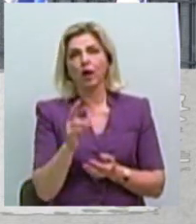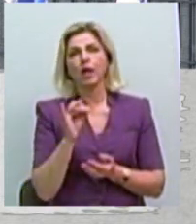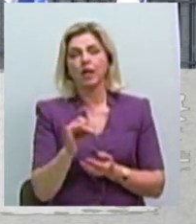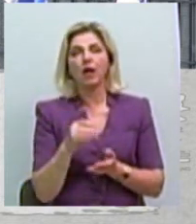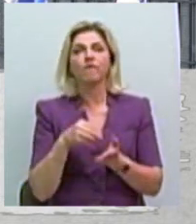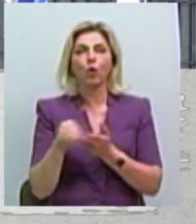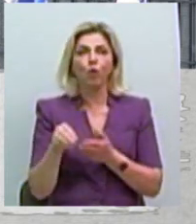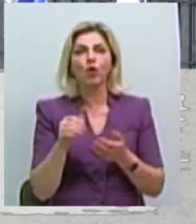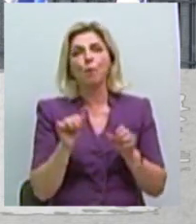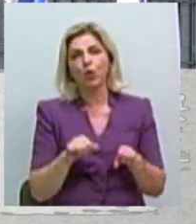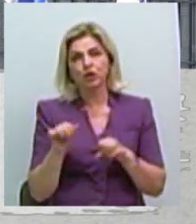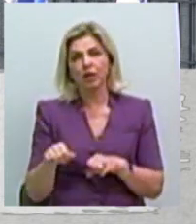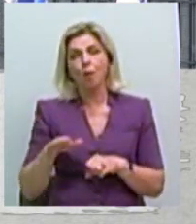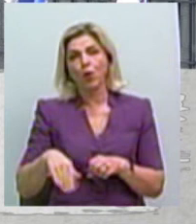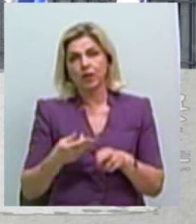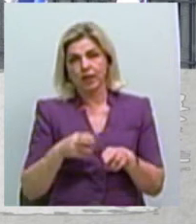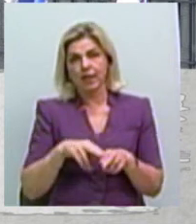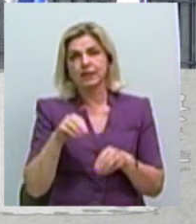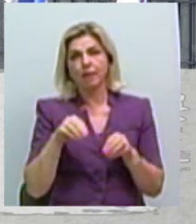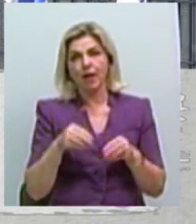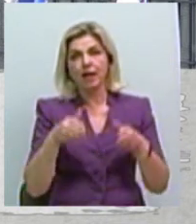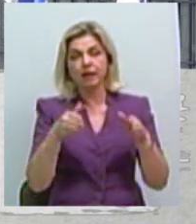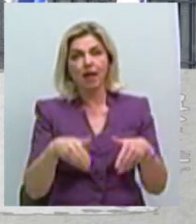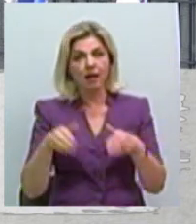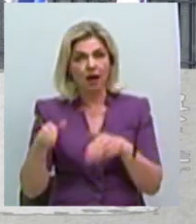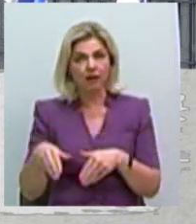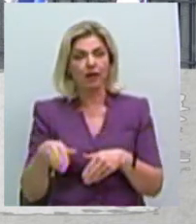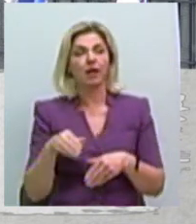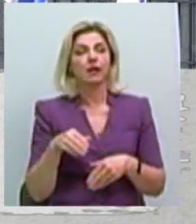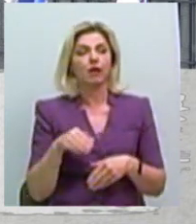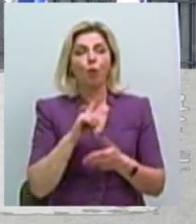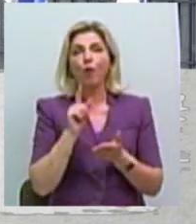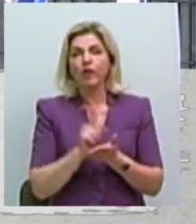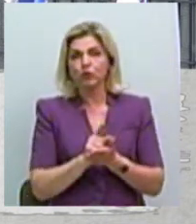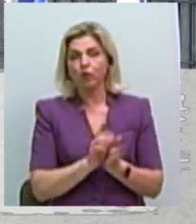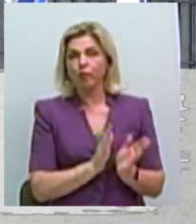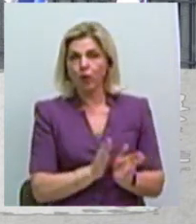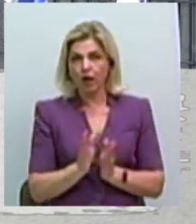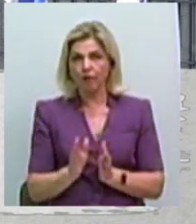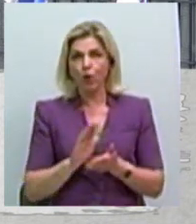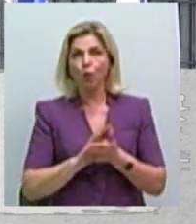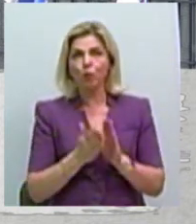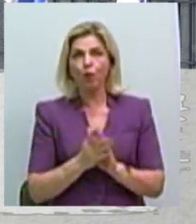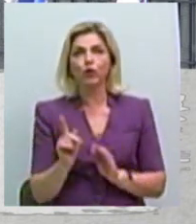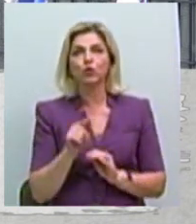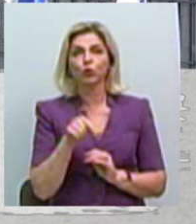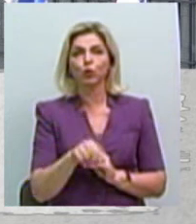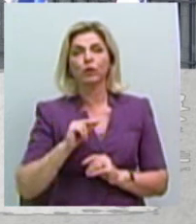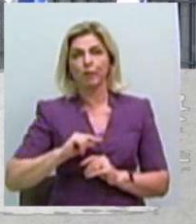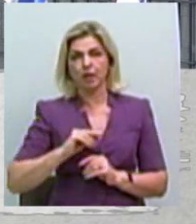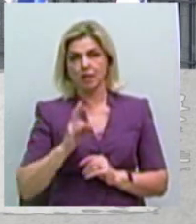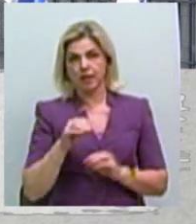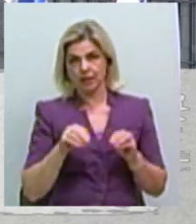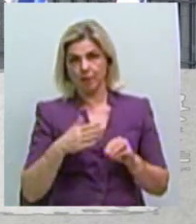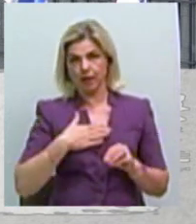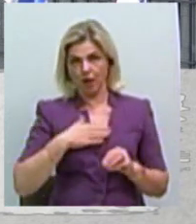викупу, можливо, викупу потім цієї земельної ділянки. В обов'язковому порядку це з умовою тим, що тут працюють на цій землі наші